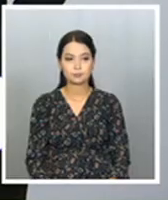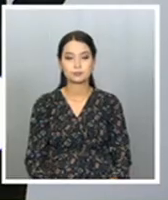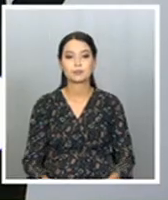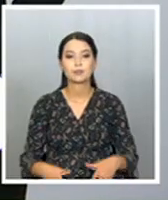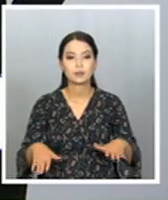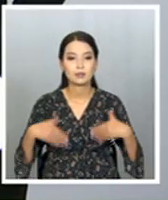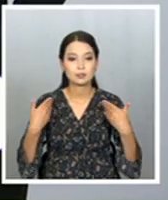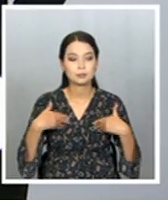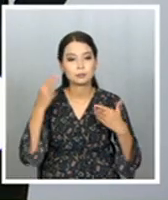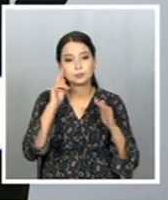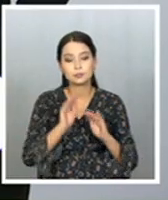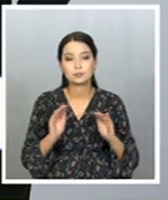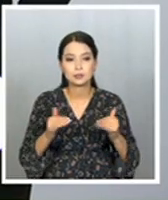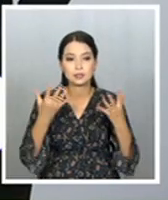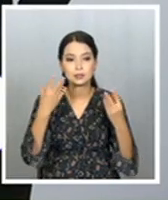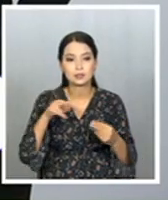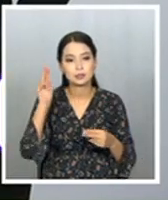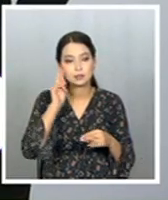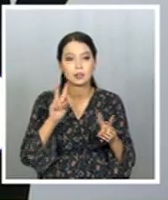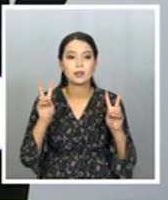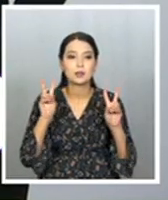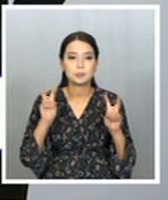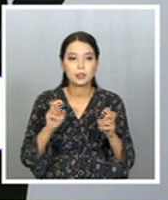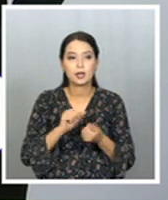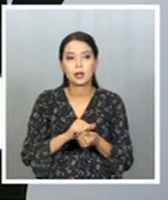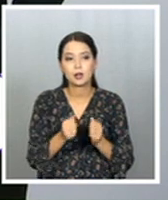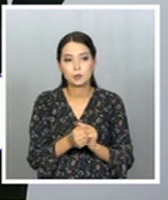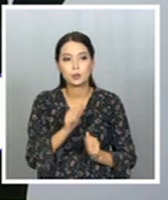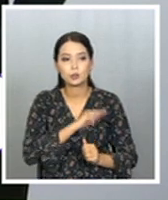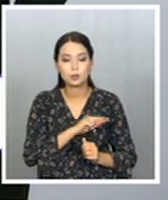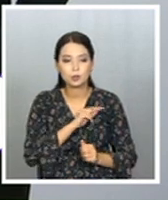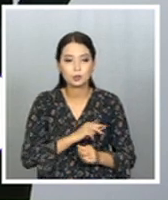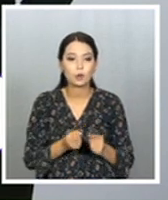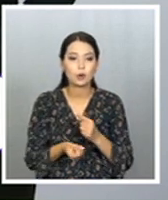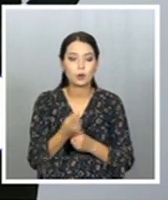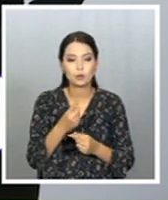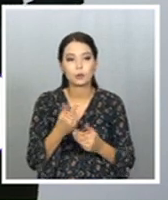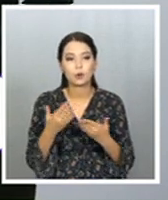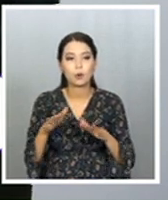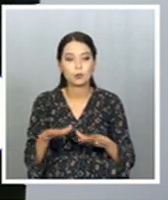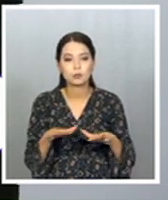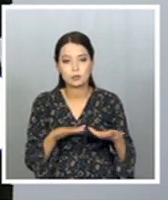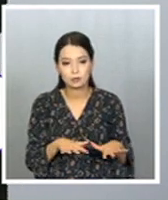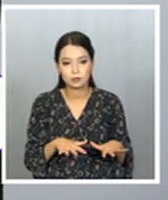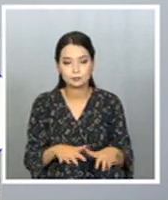Сәлеметсіздер ме оқушылар, бүгінгі сабағымыздың тақырыбы минералды ресурстарды өңдеу орталықтары.